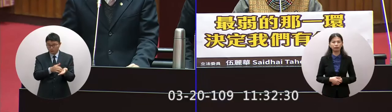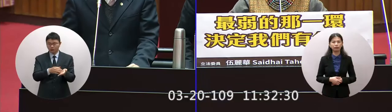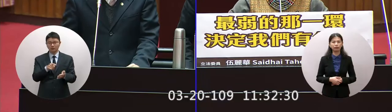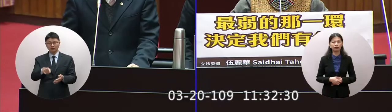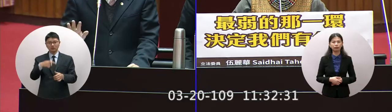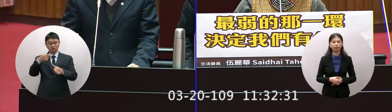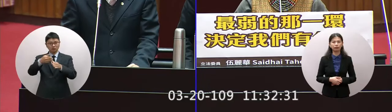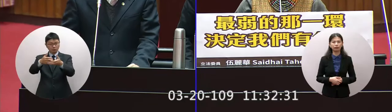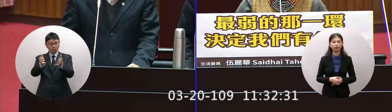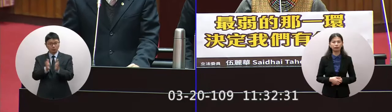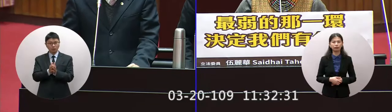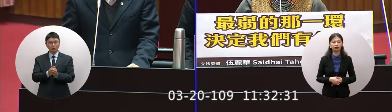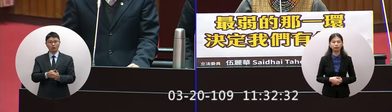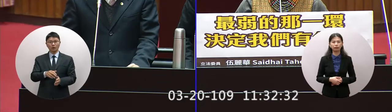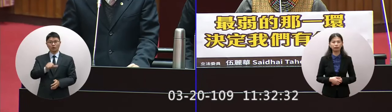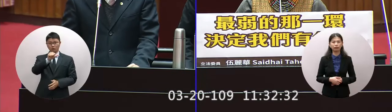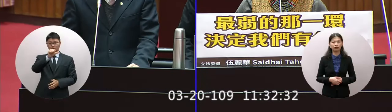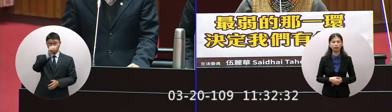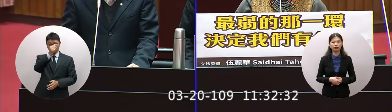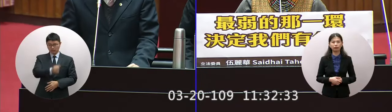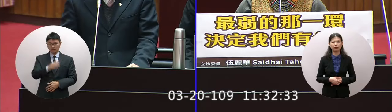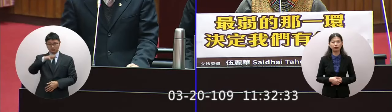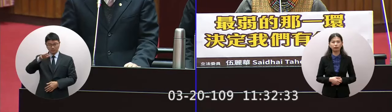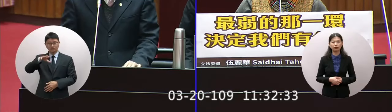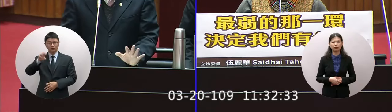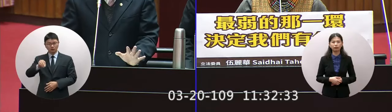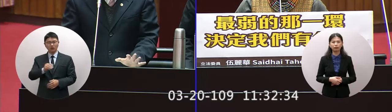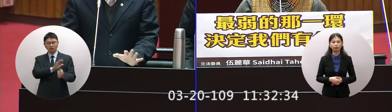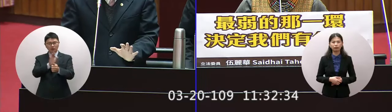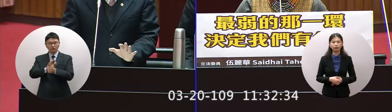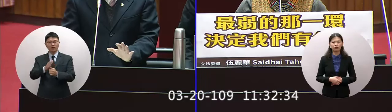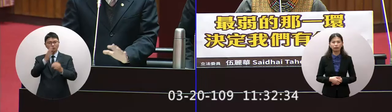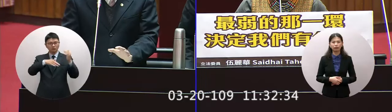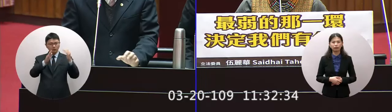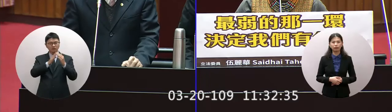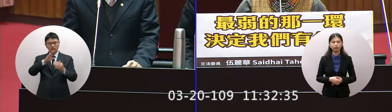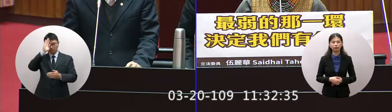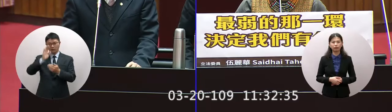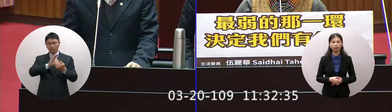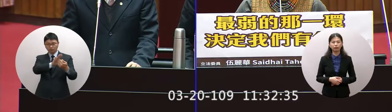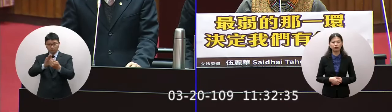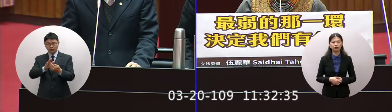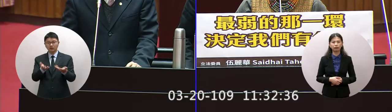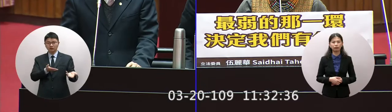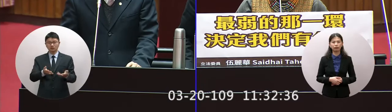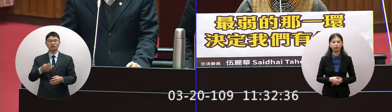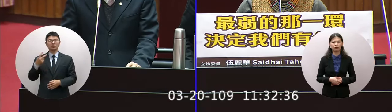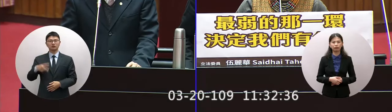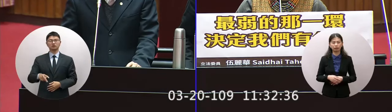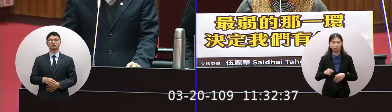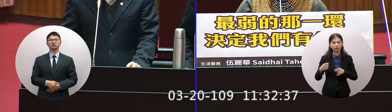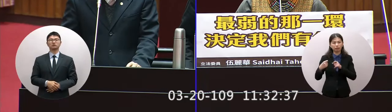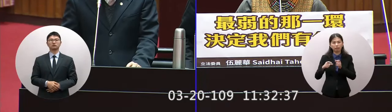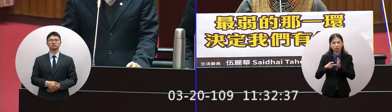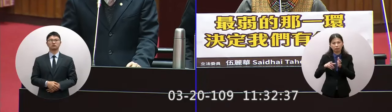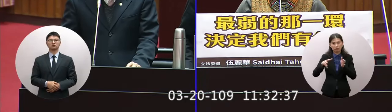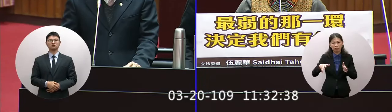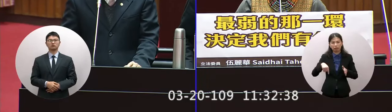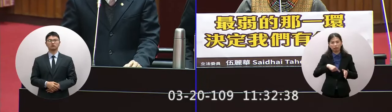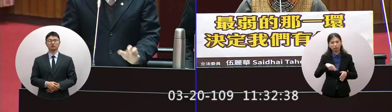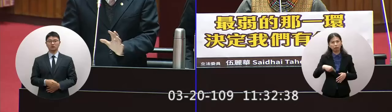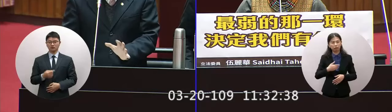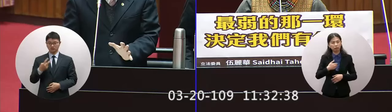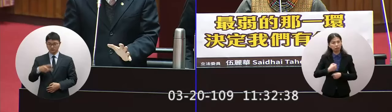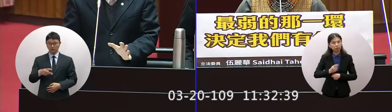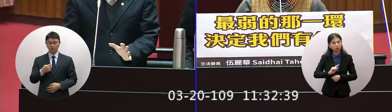近5.8亿全力来协助学校做好防疫之外， 是 即使教育部包含我们 这段时间我们能够前瞻什么 运动产业